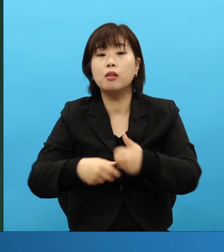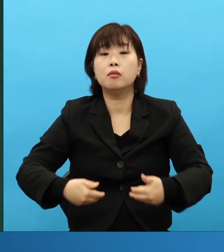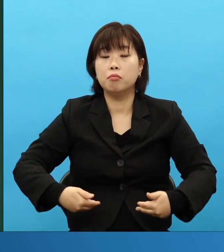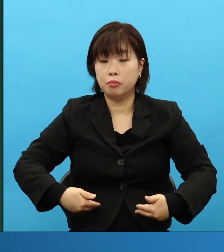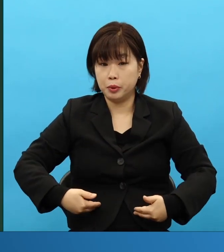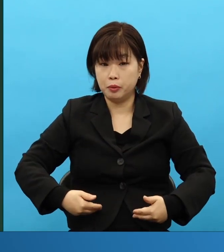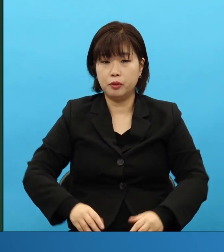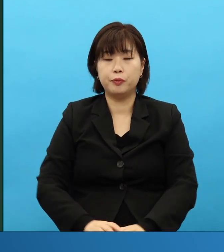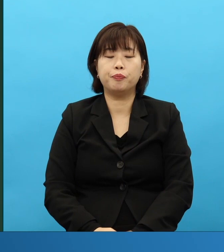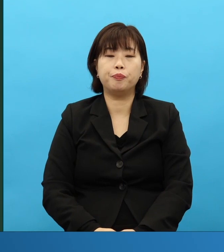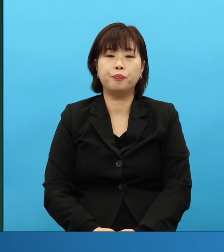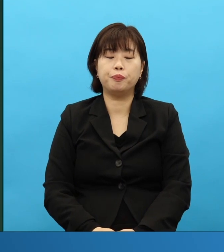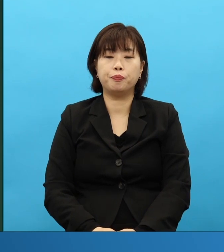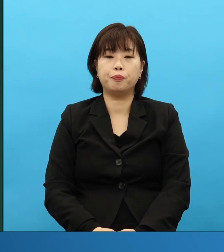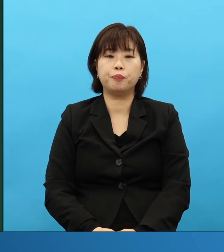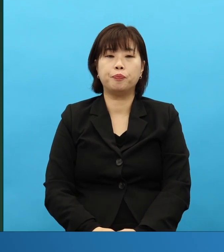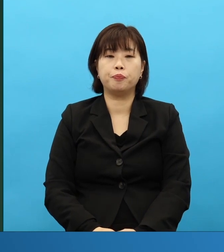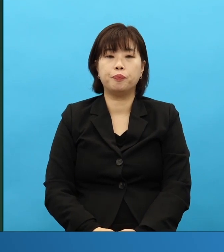훈련받은 사람들을